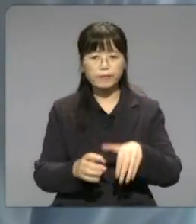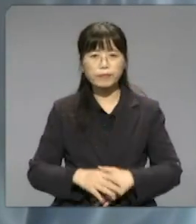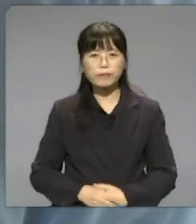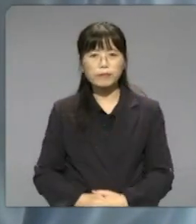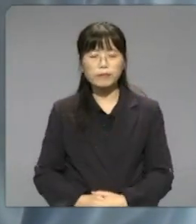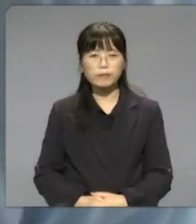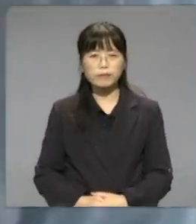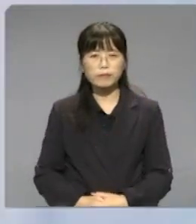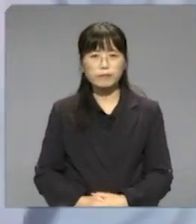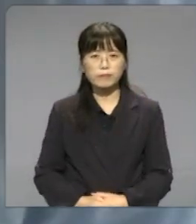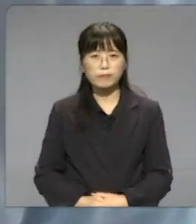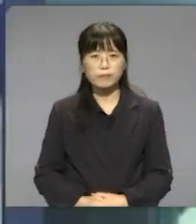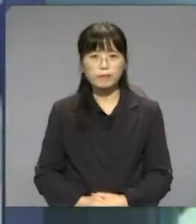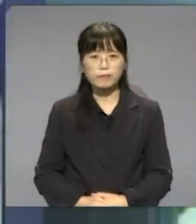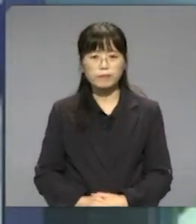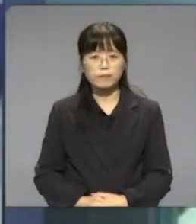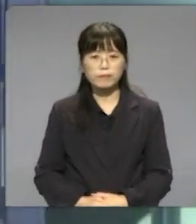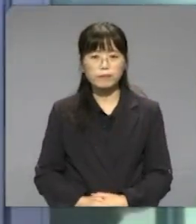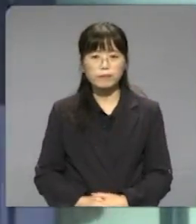말했습니다.